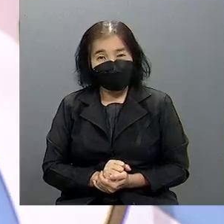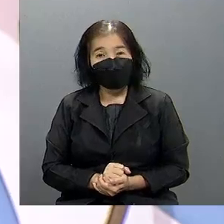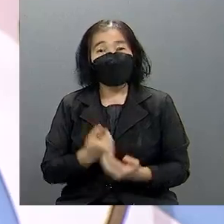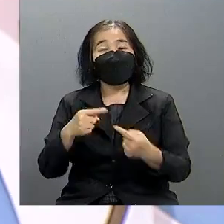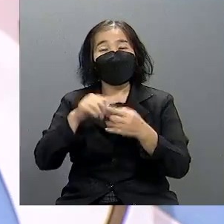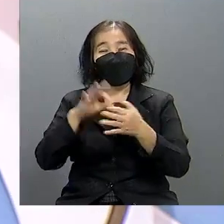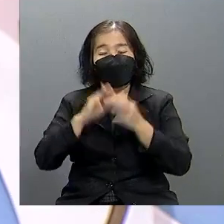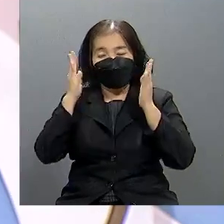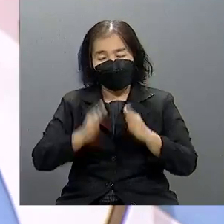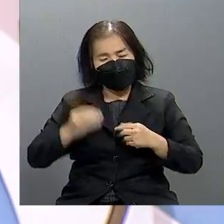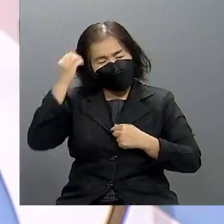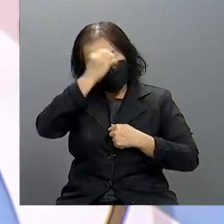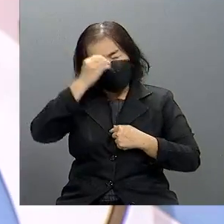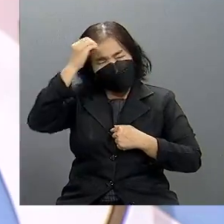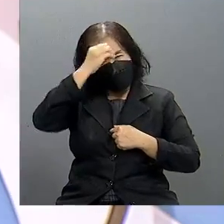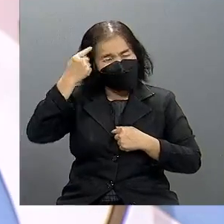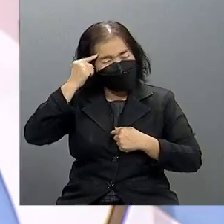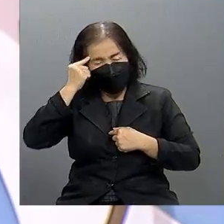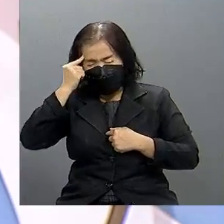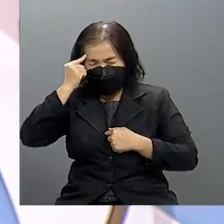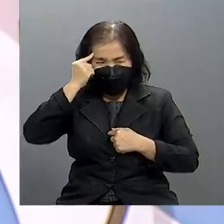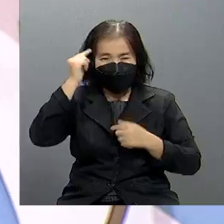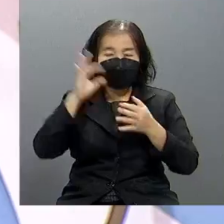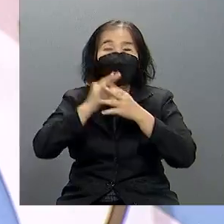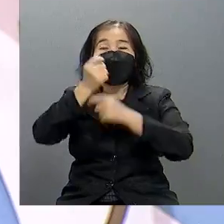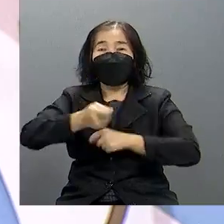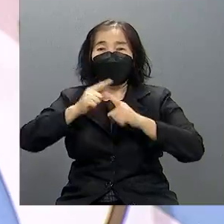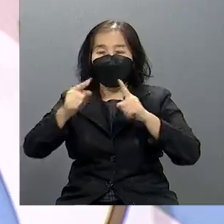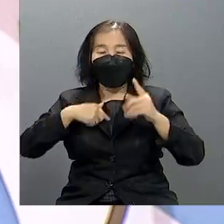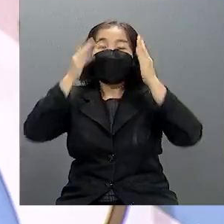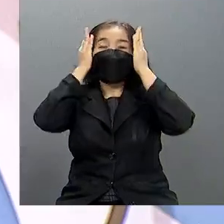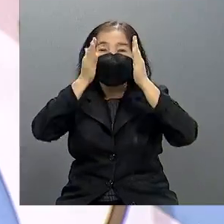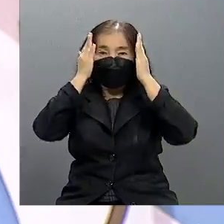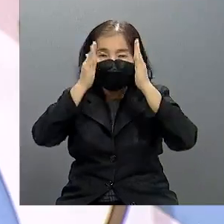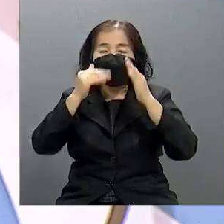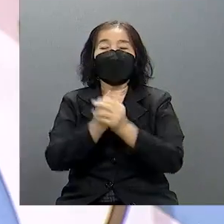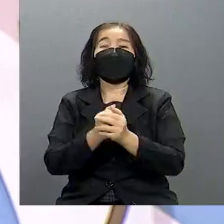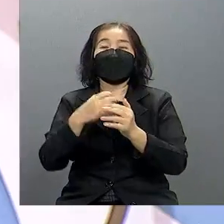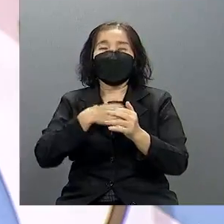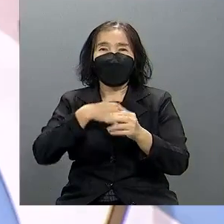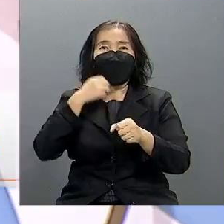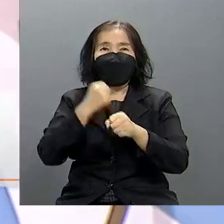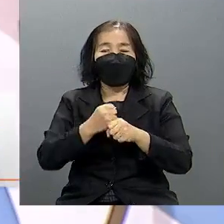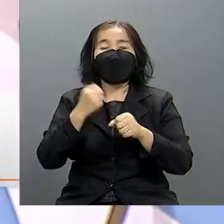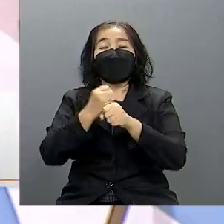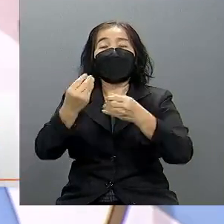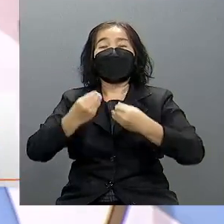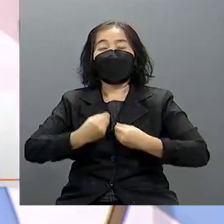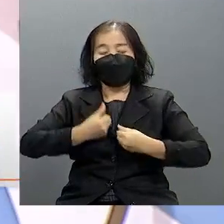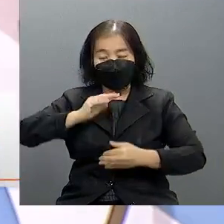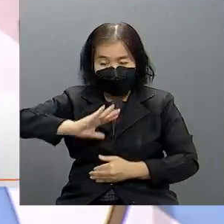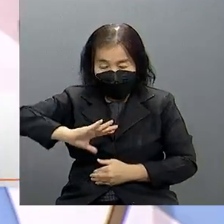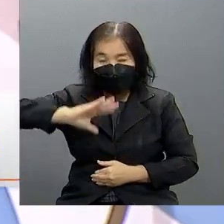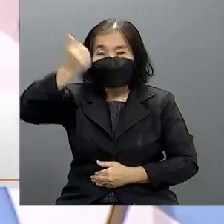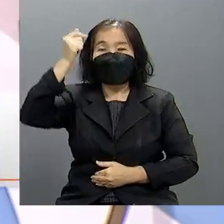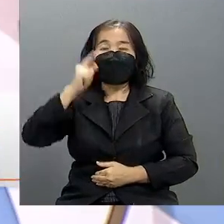ความรู้ทางด้านเกษตรเลยนะคะแต่ด้วยความตั้งใจและได้รับการสนับสนุนจึงทำให้วันนี้นะคะที่นี่กลายเป็นบ้านหลังแรก